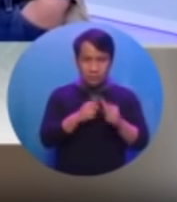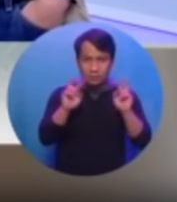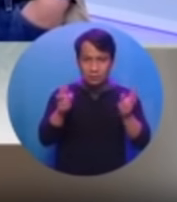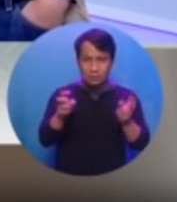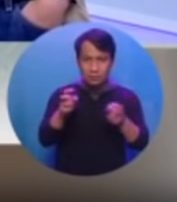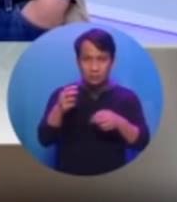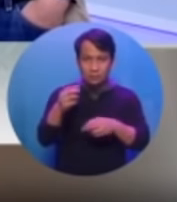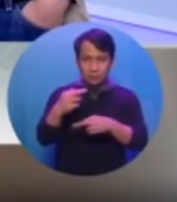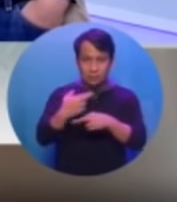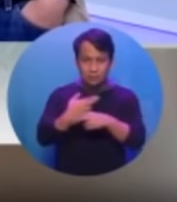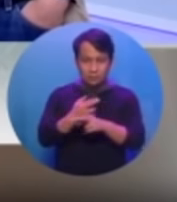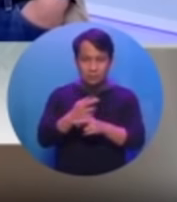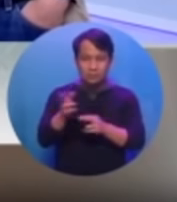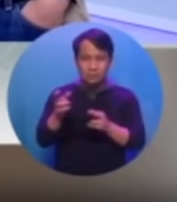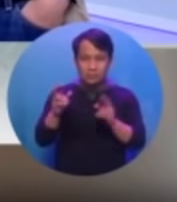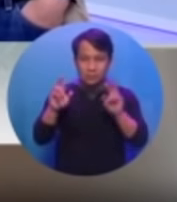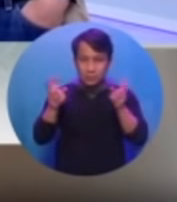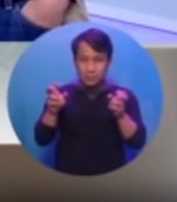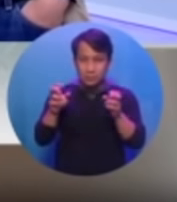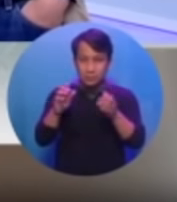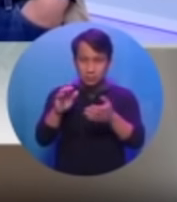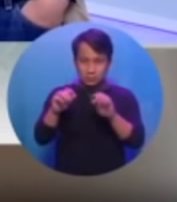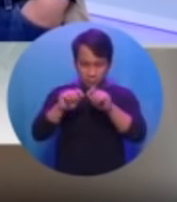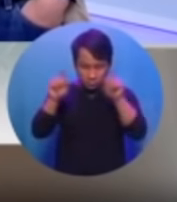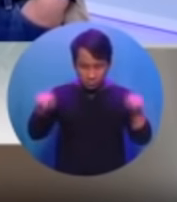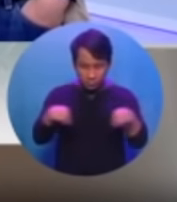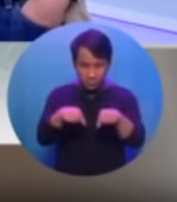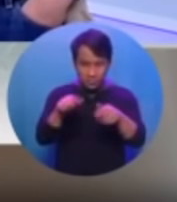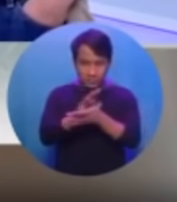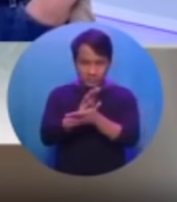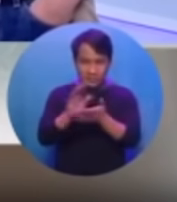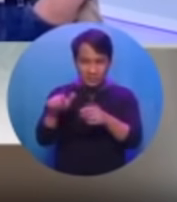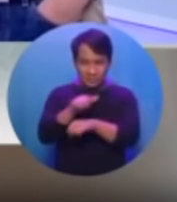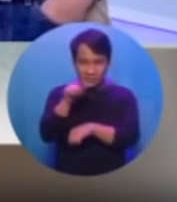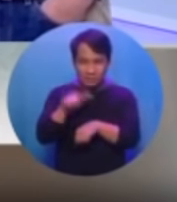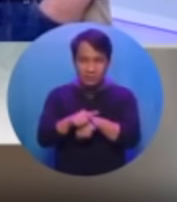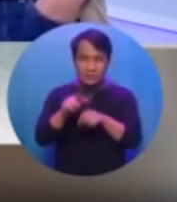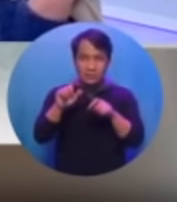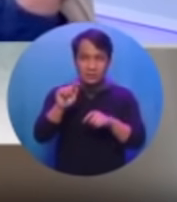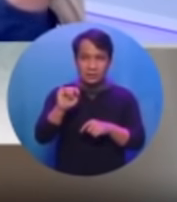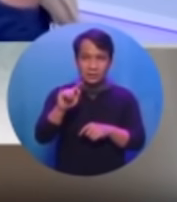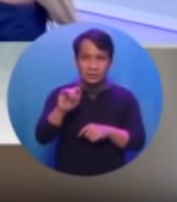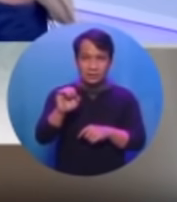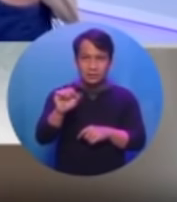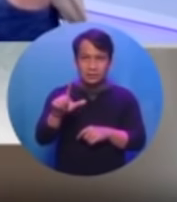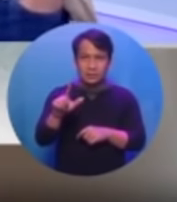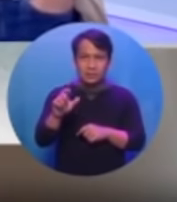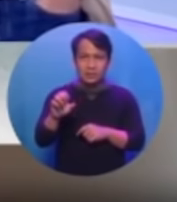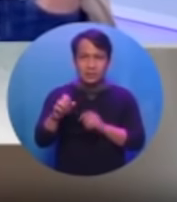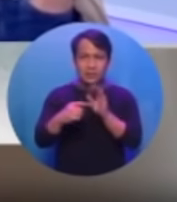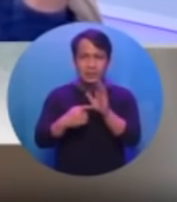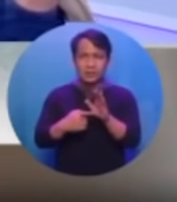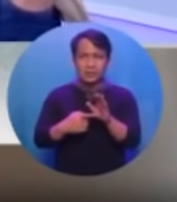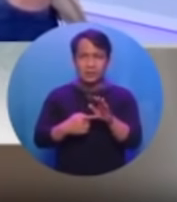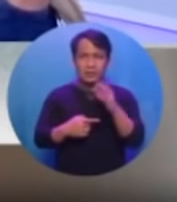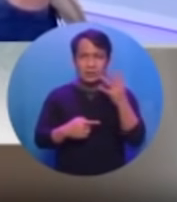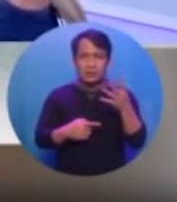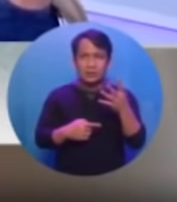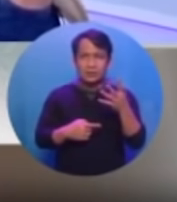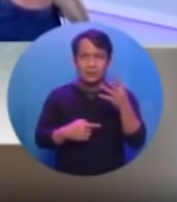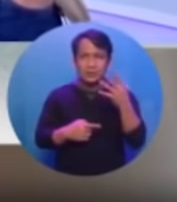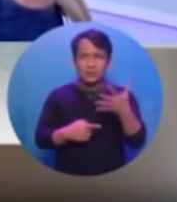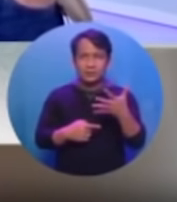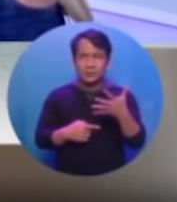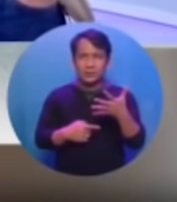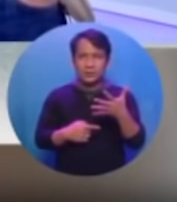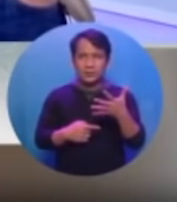yung title nila. Okay. So dahil po ang lupa po na nabili nila, bali 4 o 5 po sila